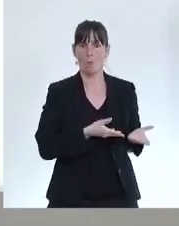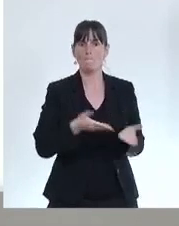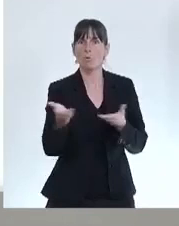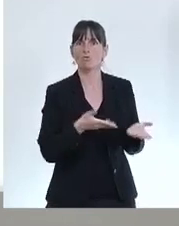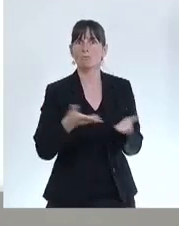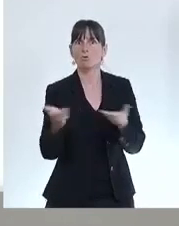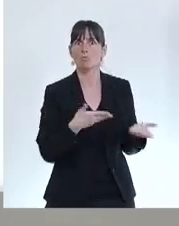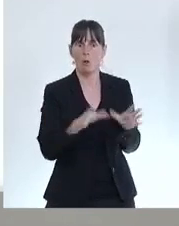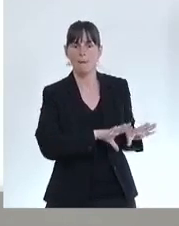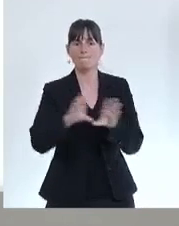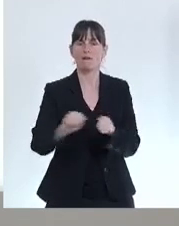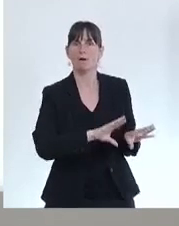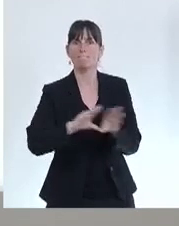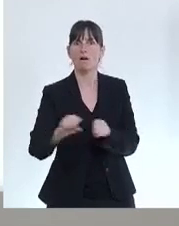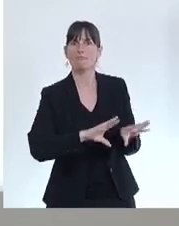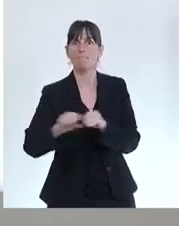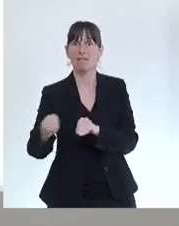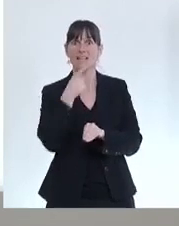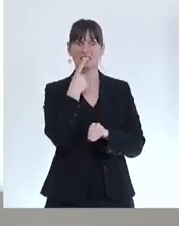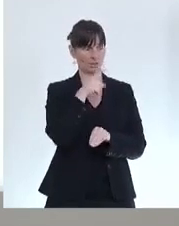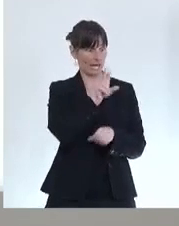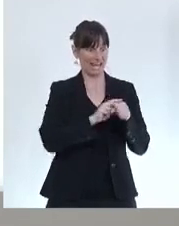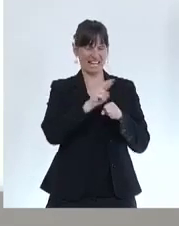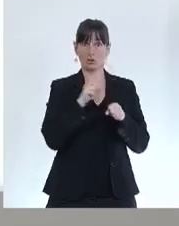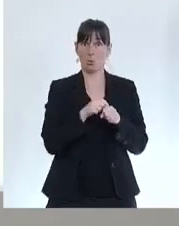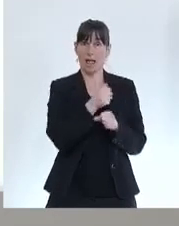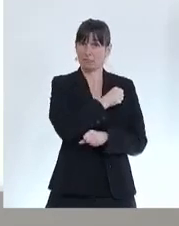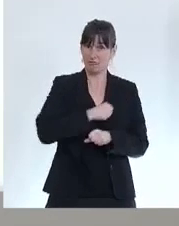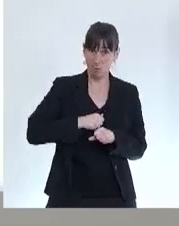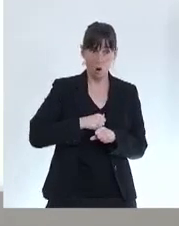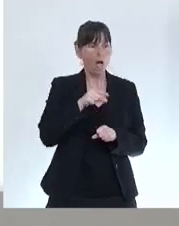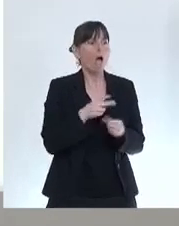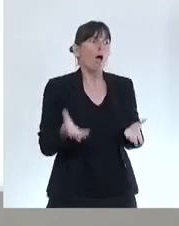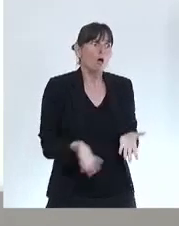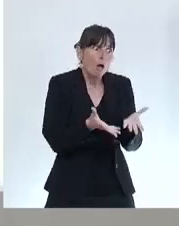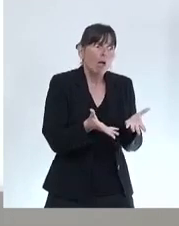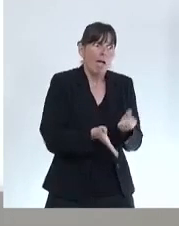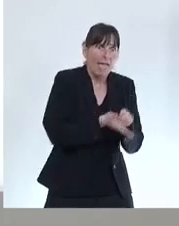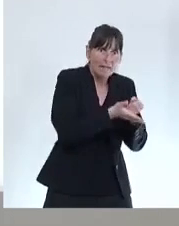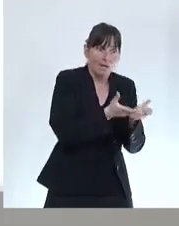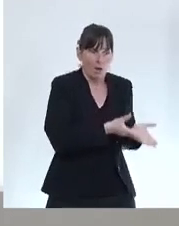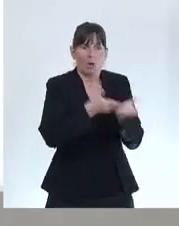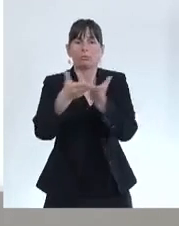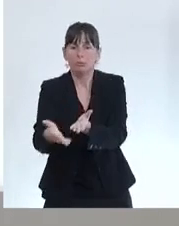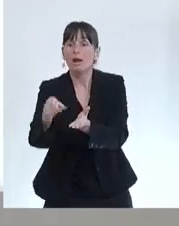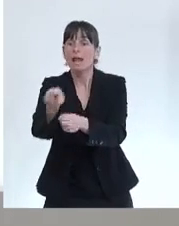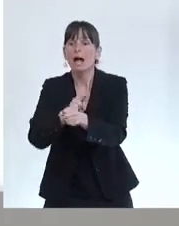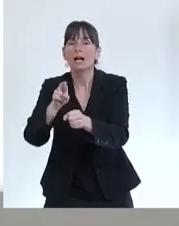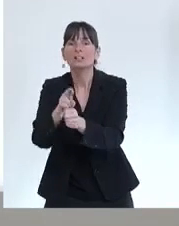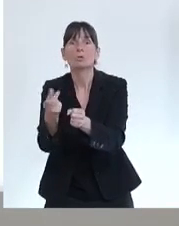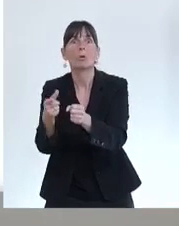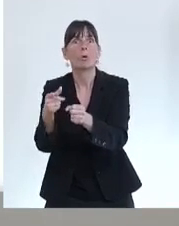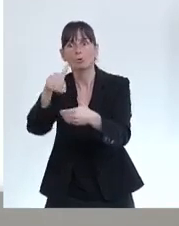les régions qui sont déjà confrontées à la vague afin de soigner ceux qui doivent l'être dans des régions où les lits sont encore